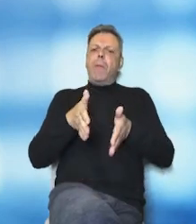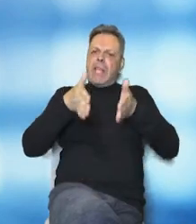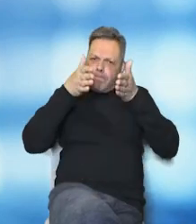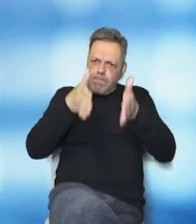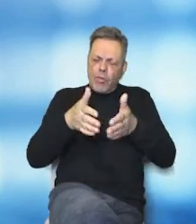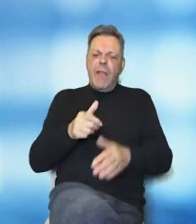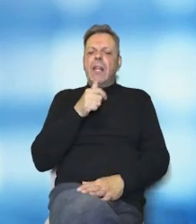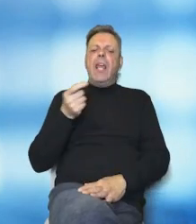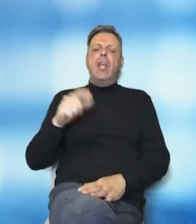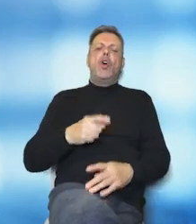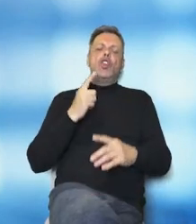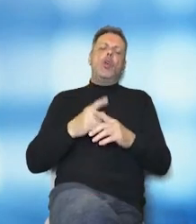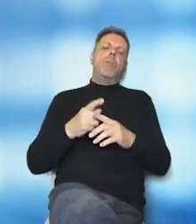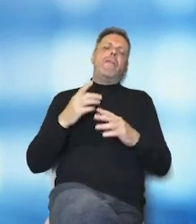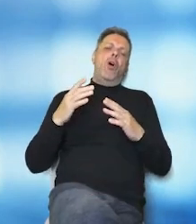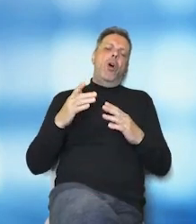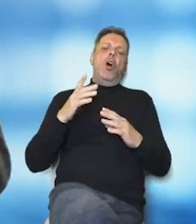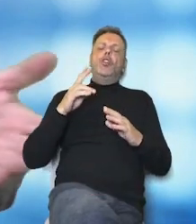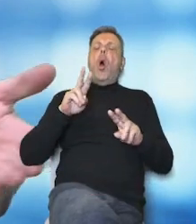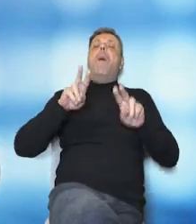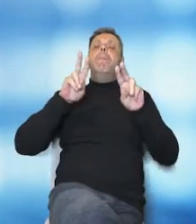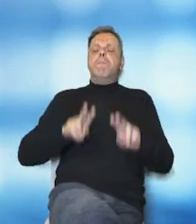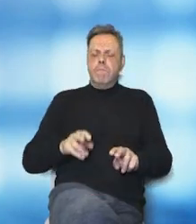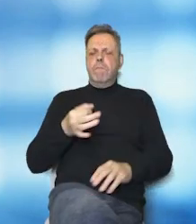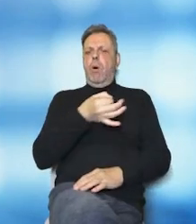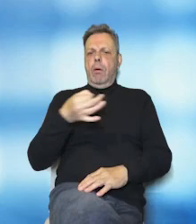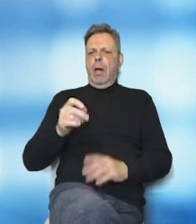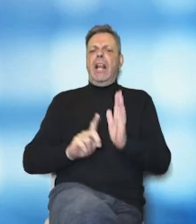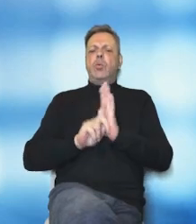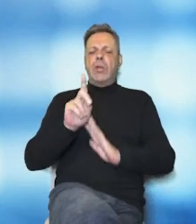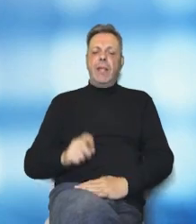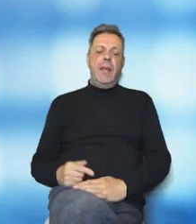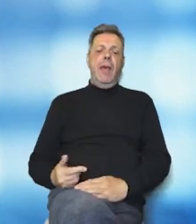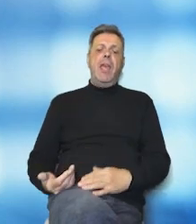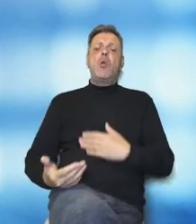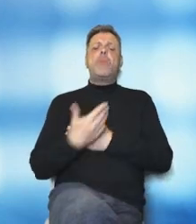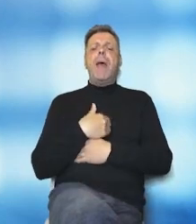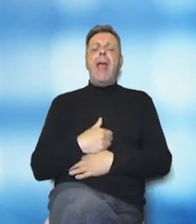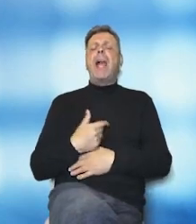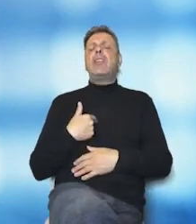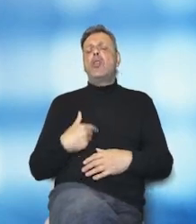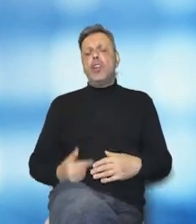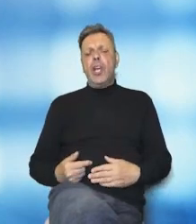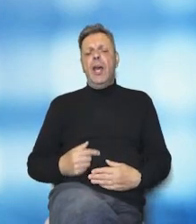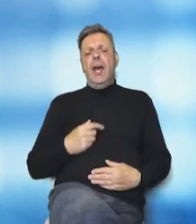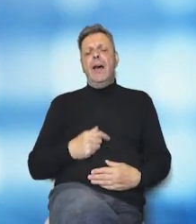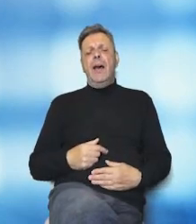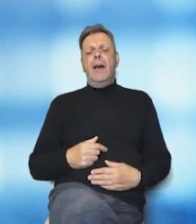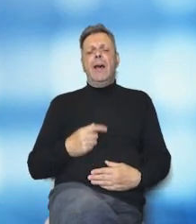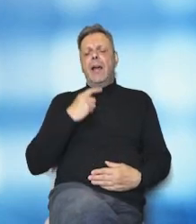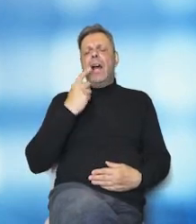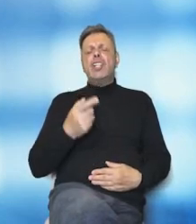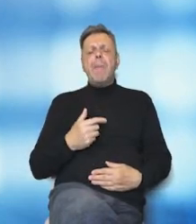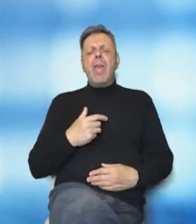došli upravo do onog pravog rezultata, ali i k meni kad dođu na bioenergiju, znam da neko zamoli, čujte, ali boli mi